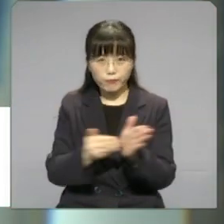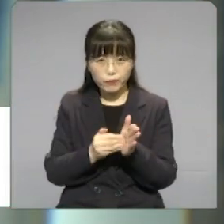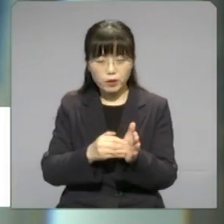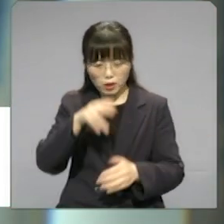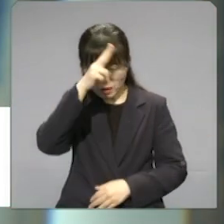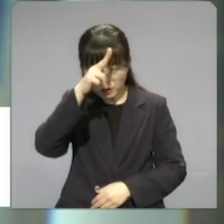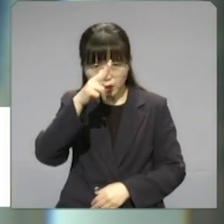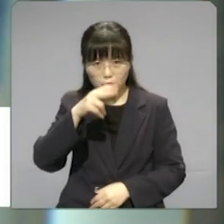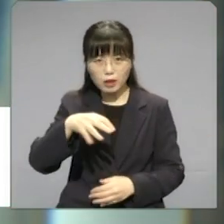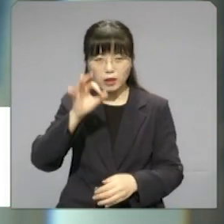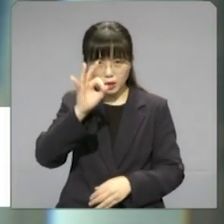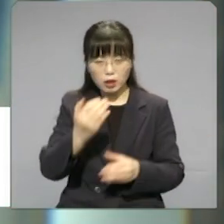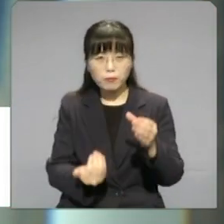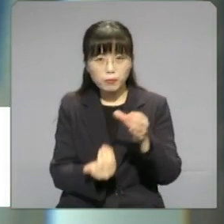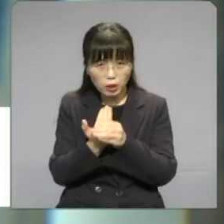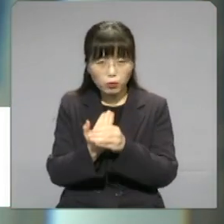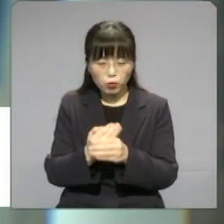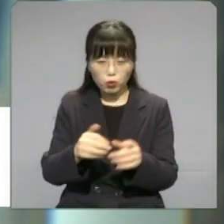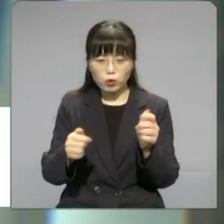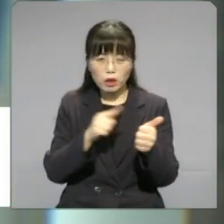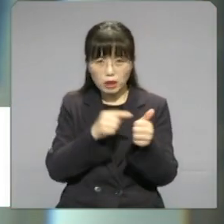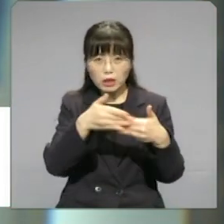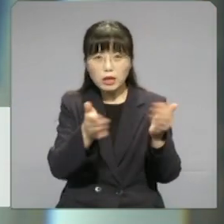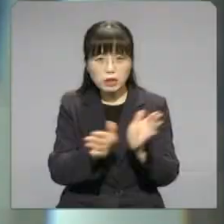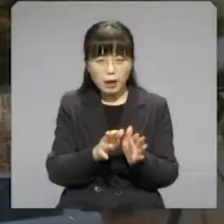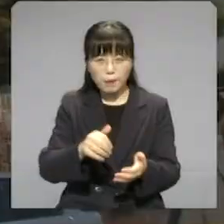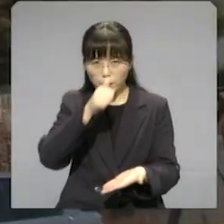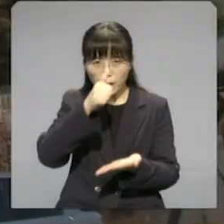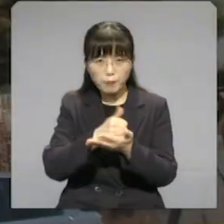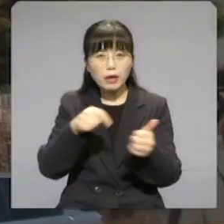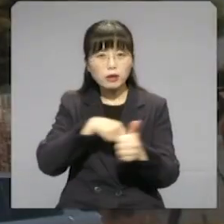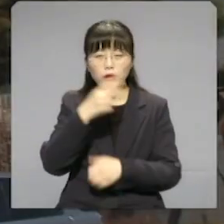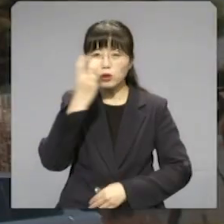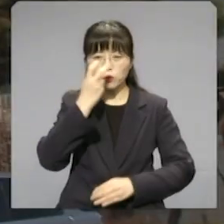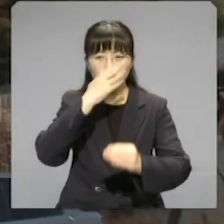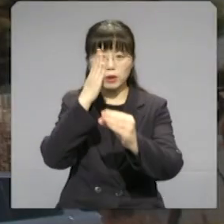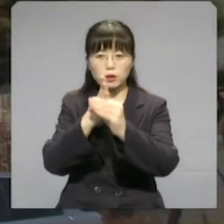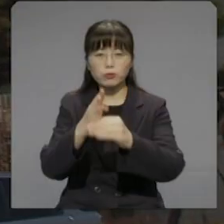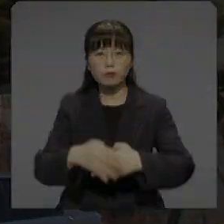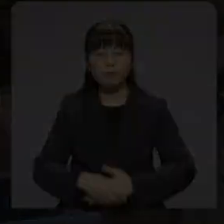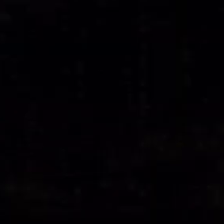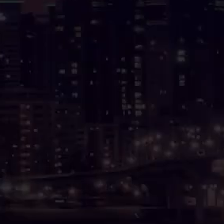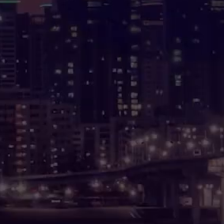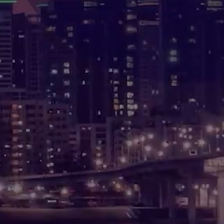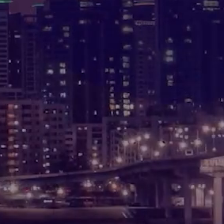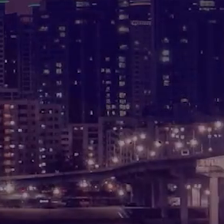경찰은 자금의 출처와 A씨 일당의 범행 경위를 조사하고 있습니다.